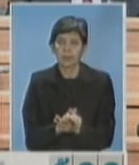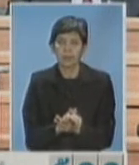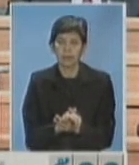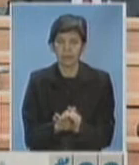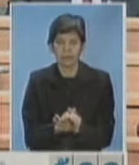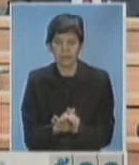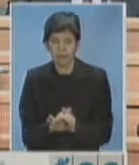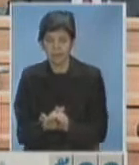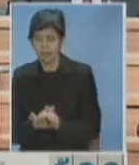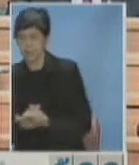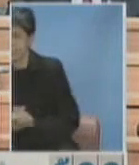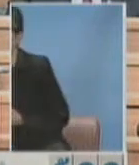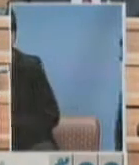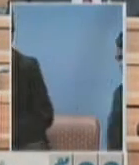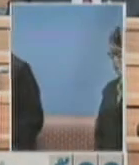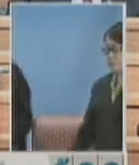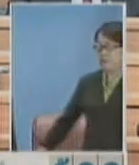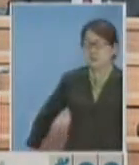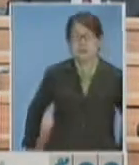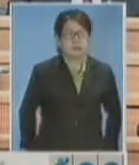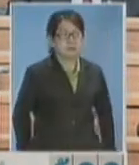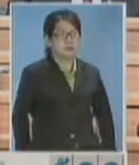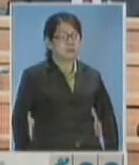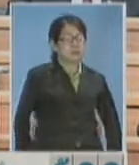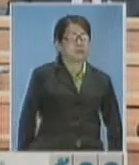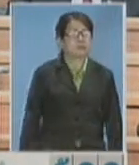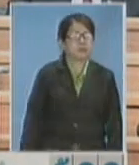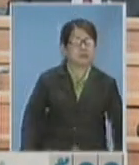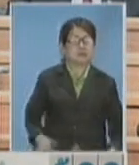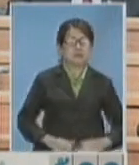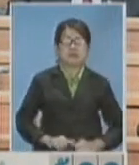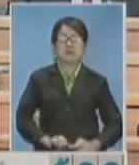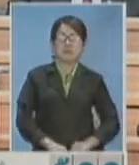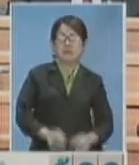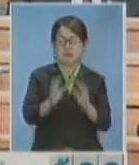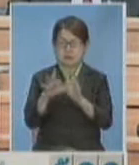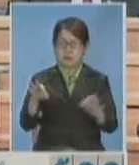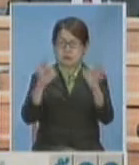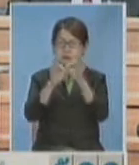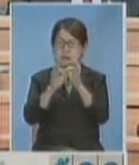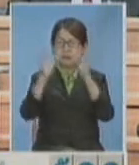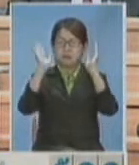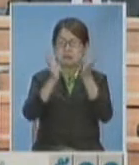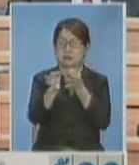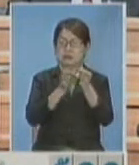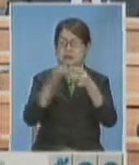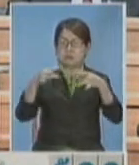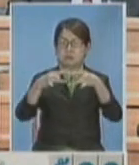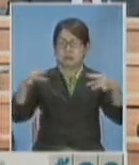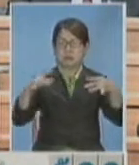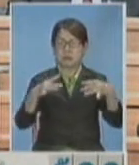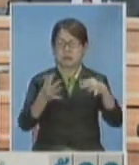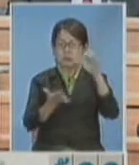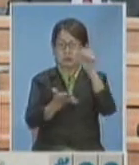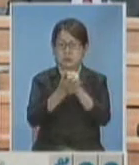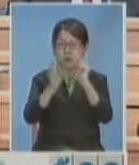พูดไม่เข้าเนื้อหาตามที่ได้แปรยติหรือสงวนคำแปรยติไว้เลยผ